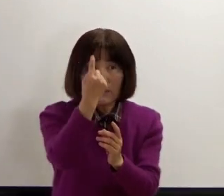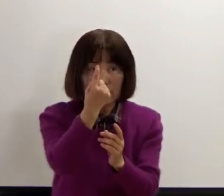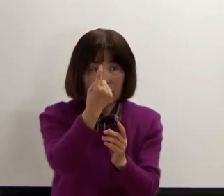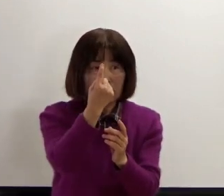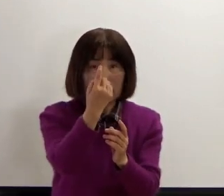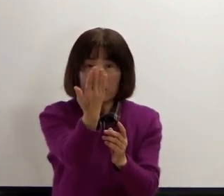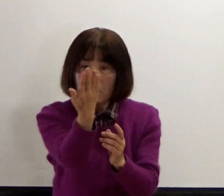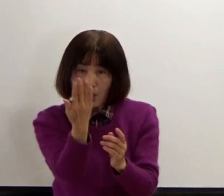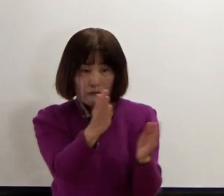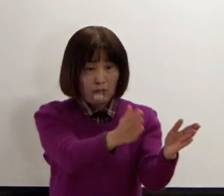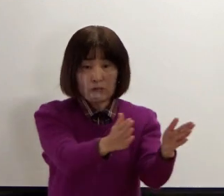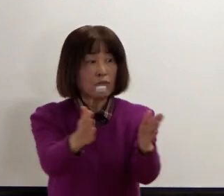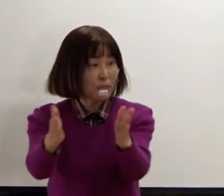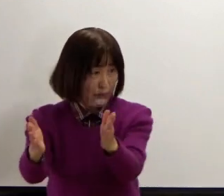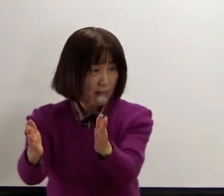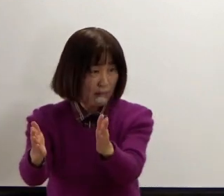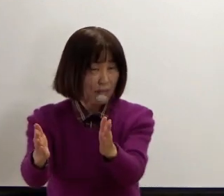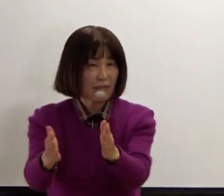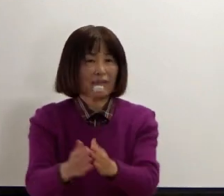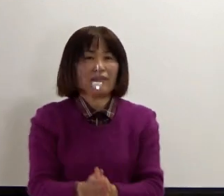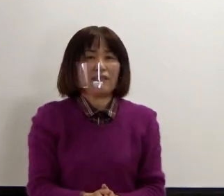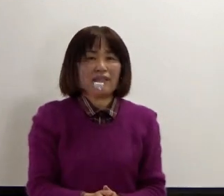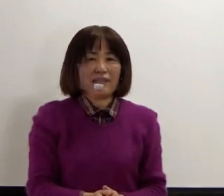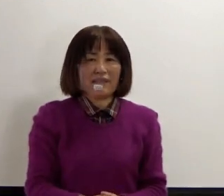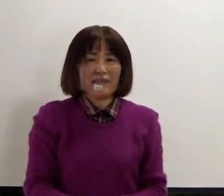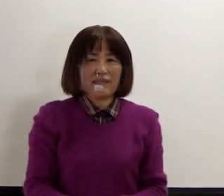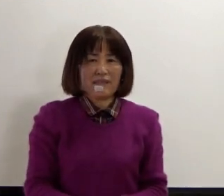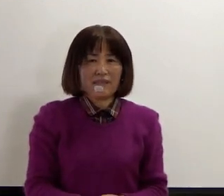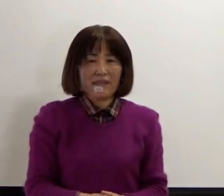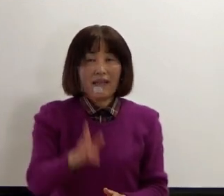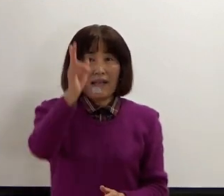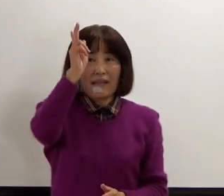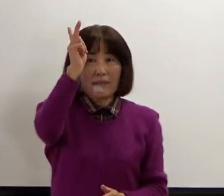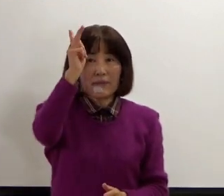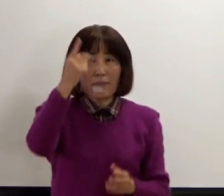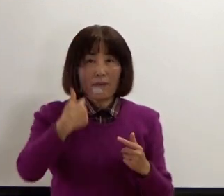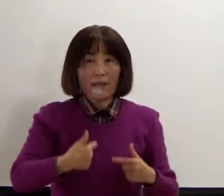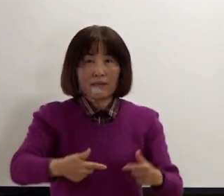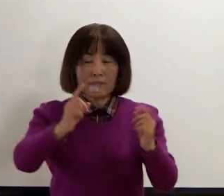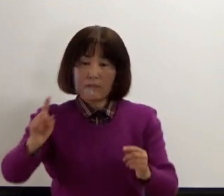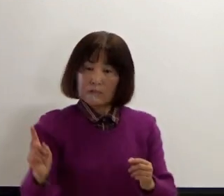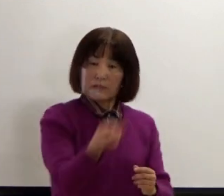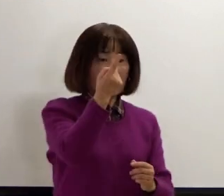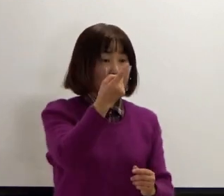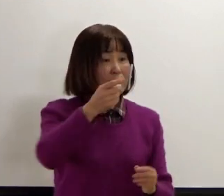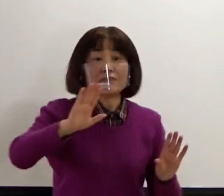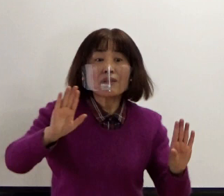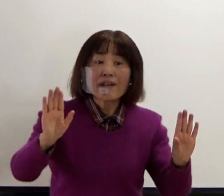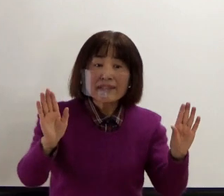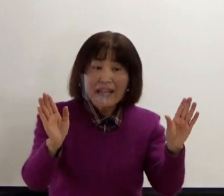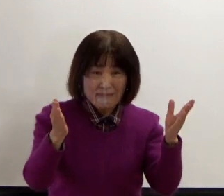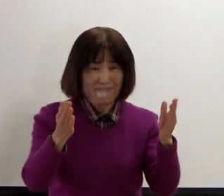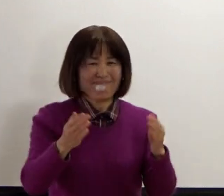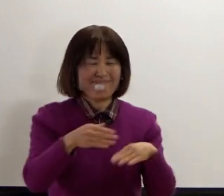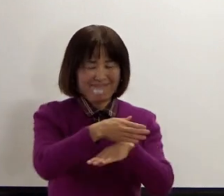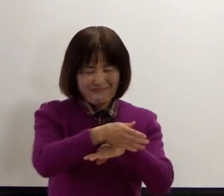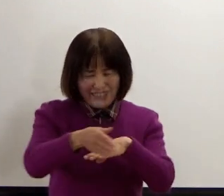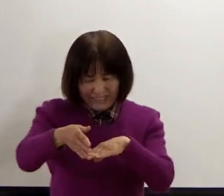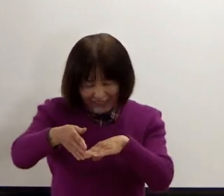がなかなか、面白いですね、本当に神のなさることは素晴らしいな、不思議だな